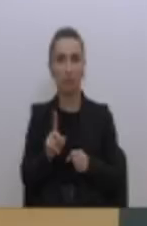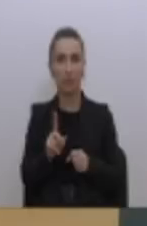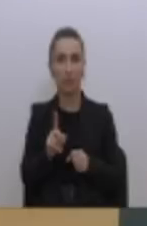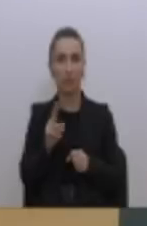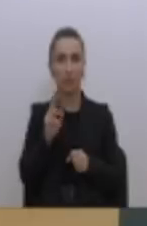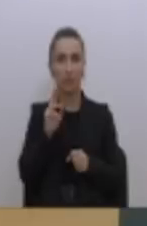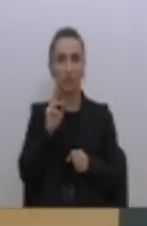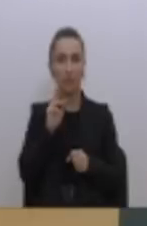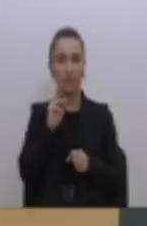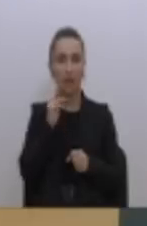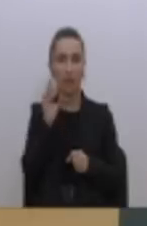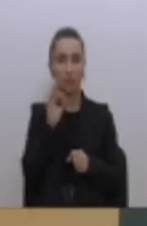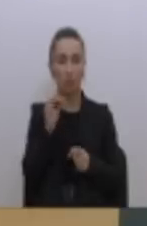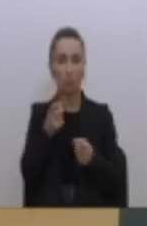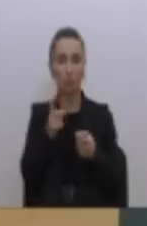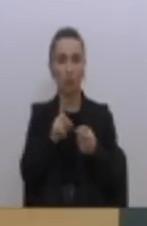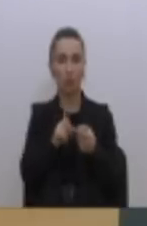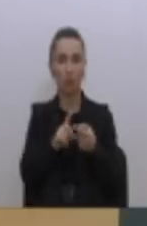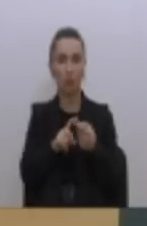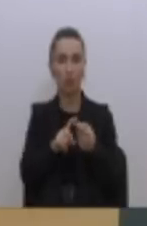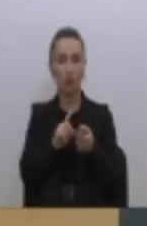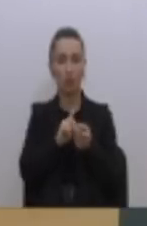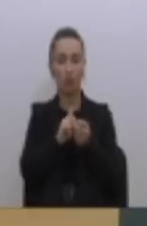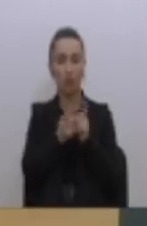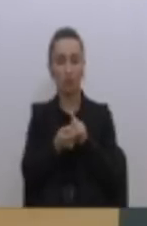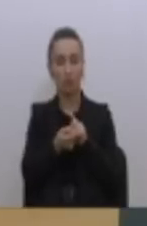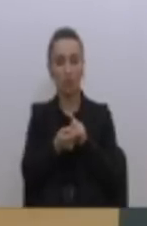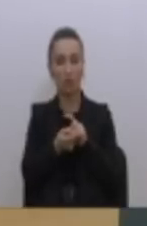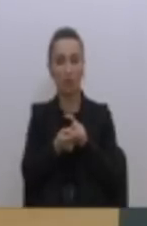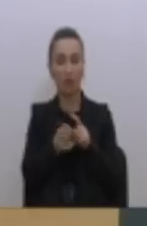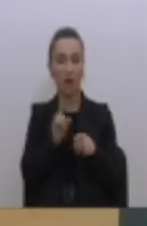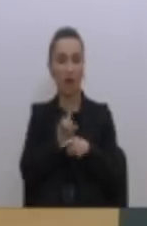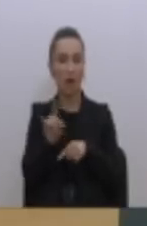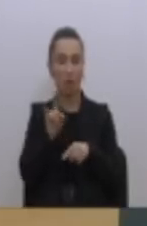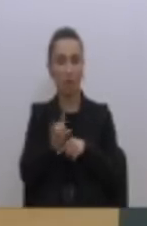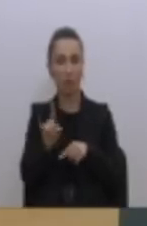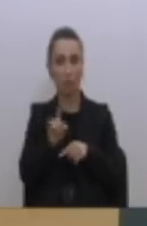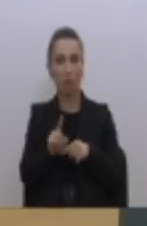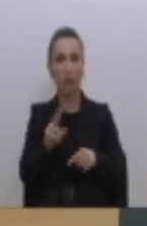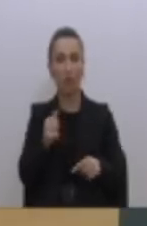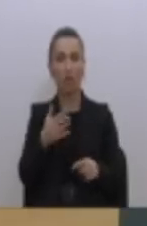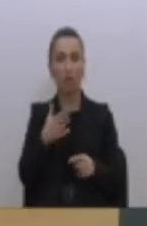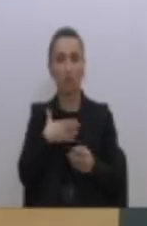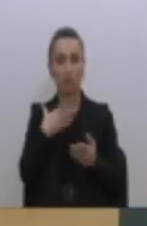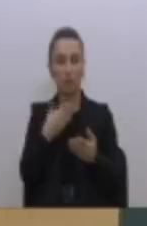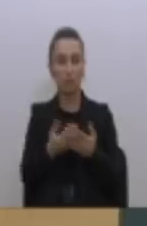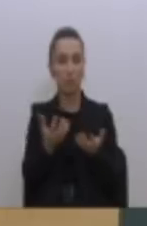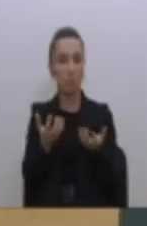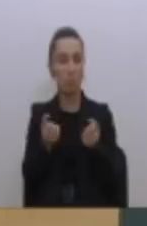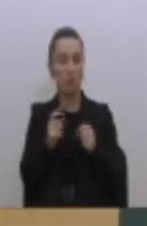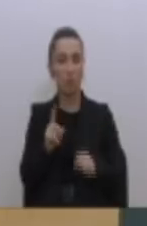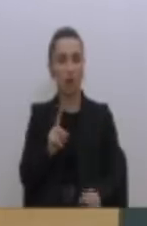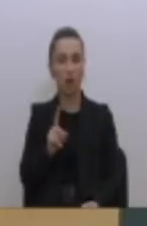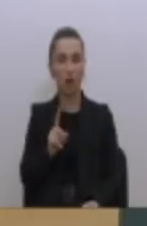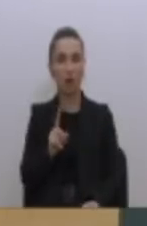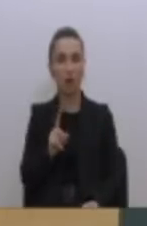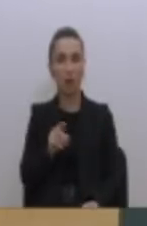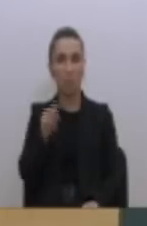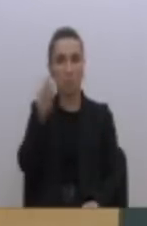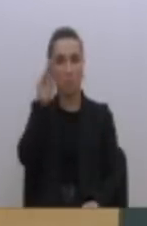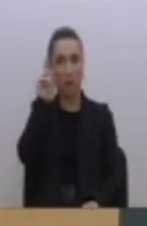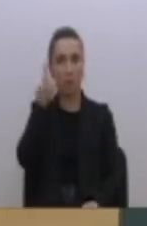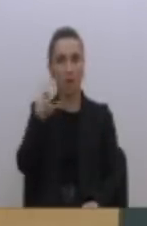სქესობრივი ტრანზიცია თუ სქესობრივი შეცვლა, სქესის შეცვლა ხელოვნურად. ჩემთვის მიუღებელია